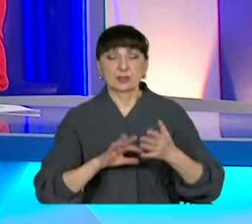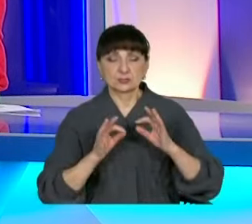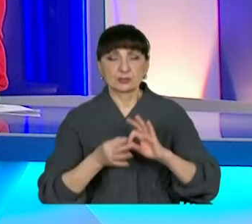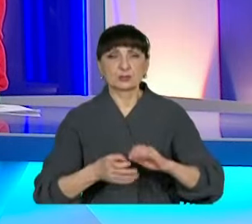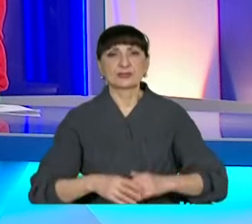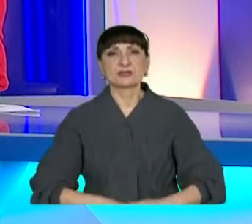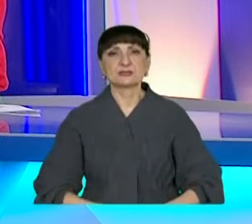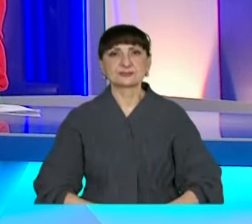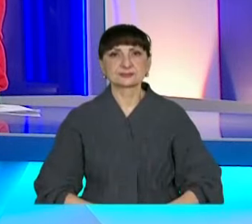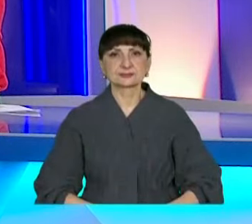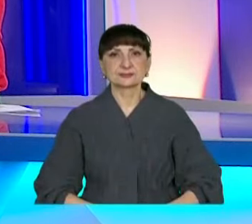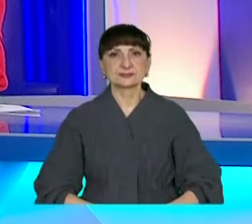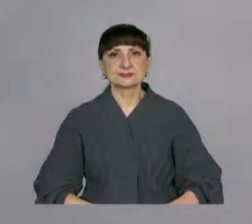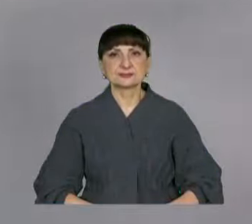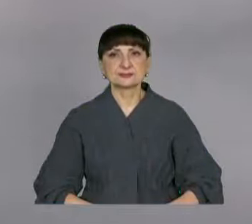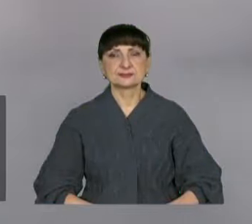за ситуацией в регионе.